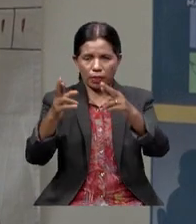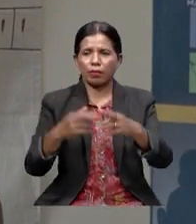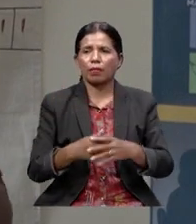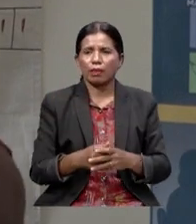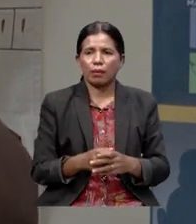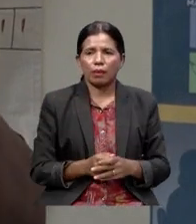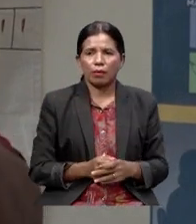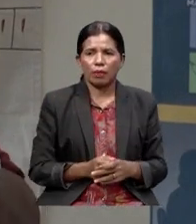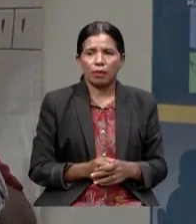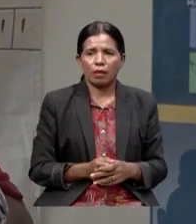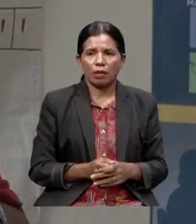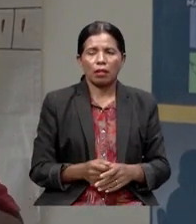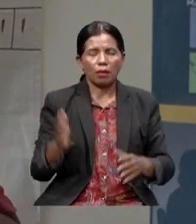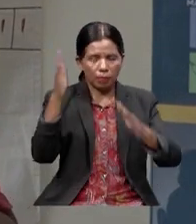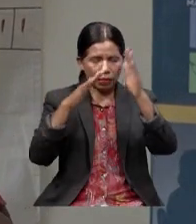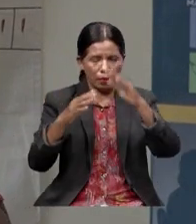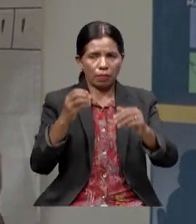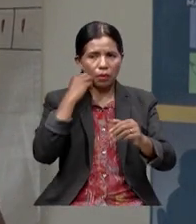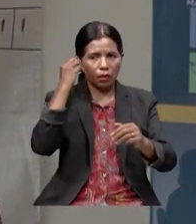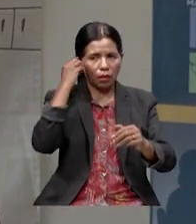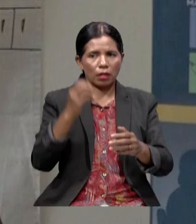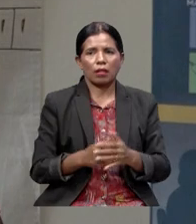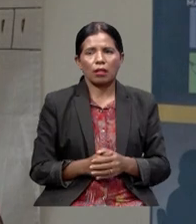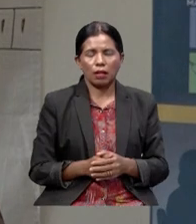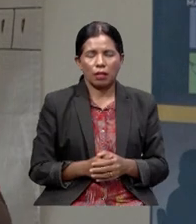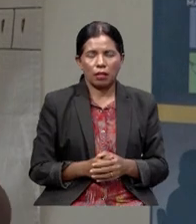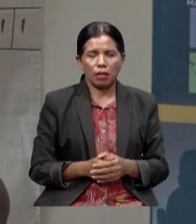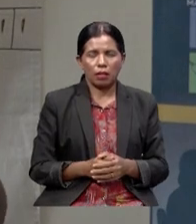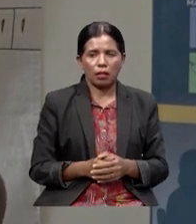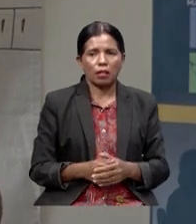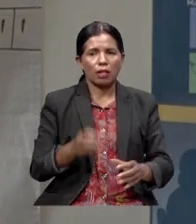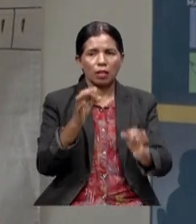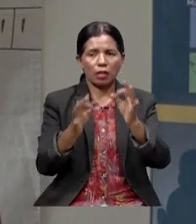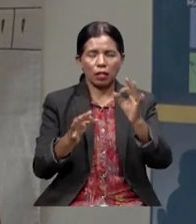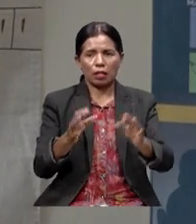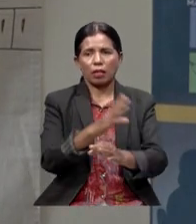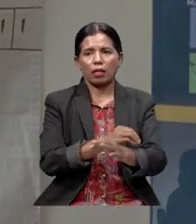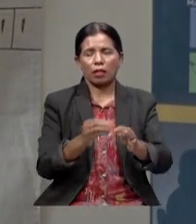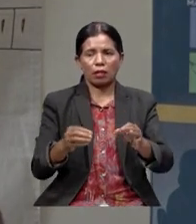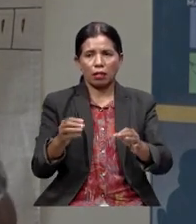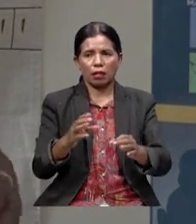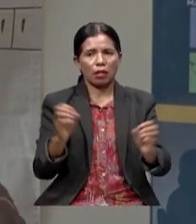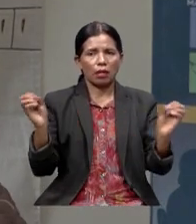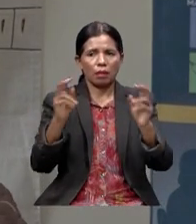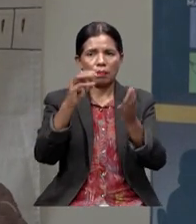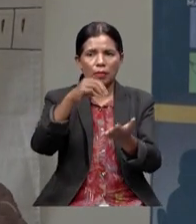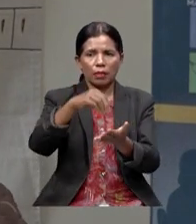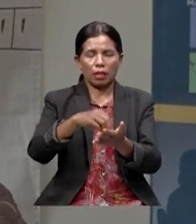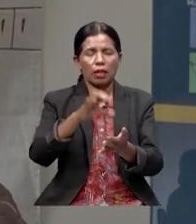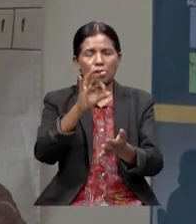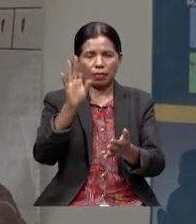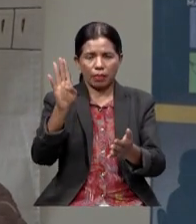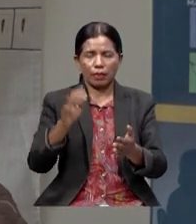Ne buat ne be problema uma lara ne bolu bikan kanuru mak tarutu. Se buka bikan mak kanuru tarutu la precisa tau ya media